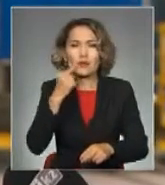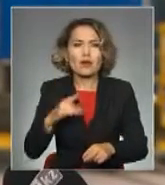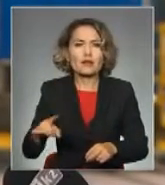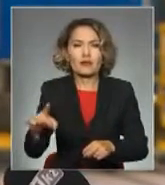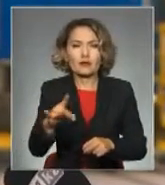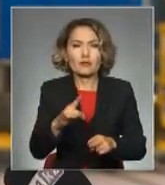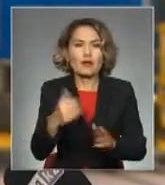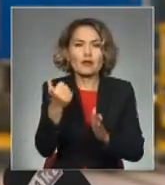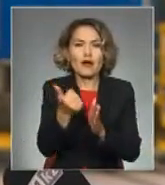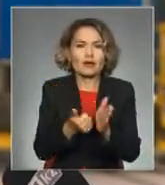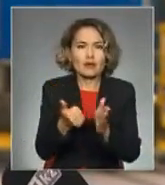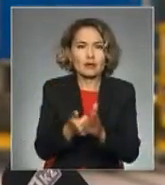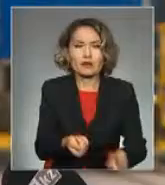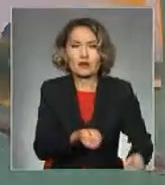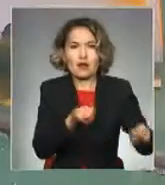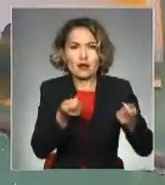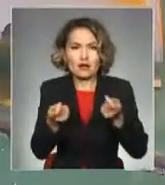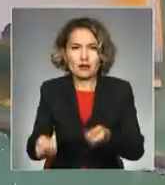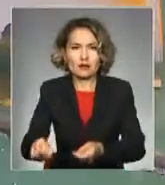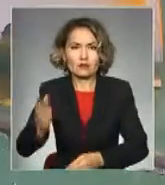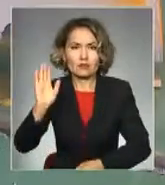жеткізу жолдары да жаңарды.